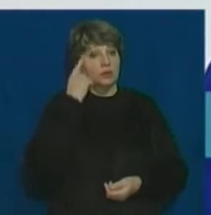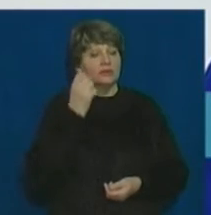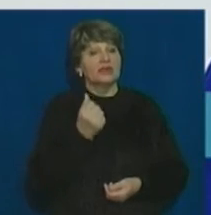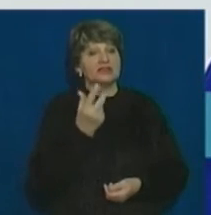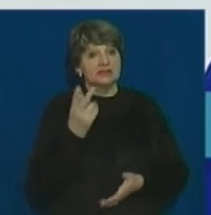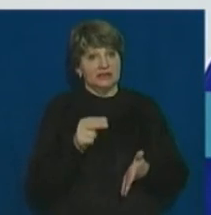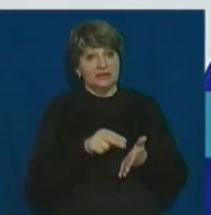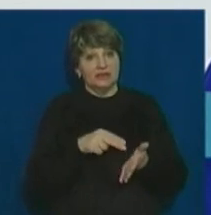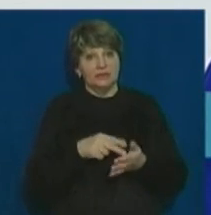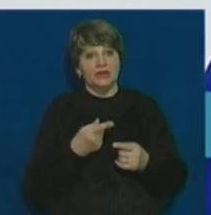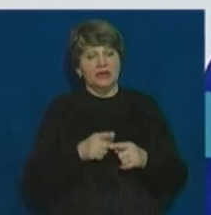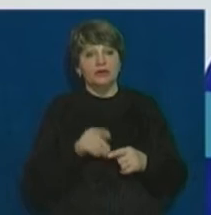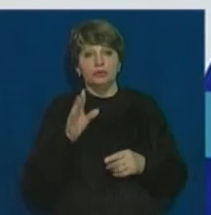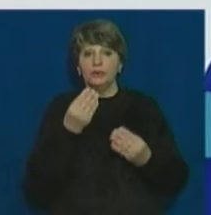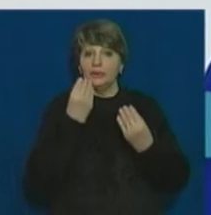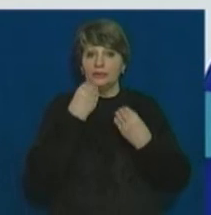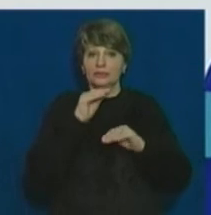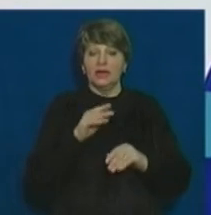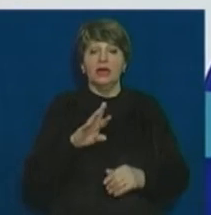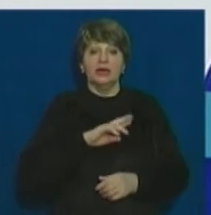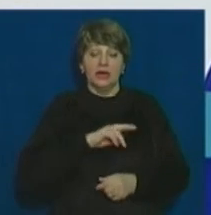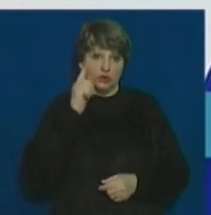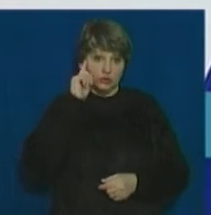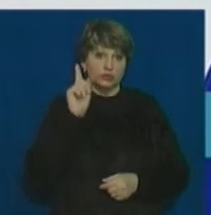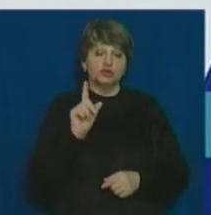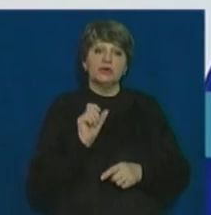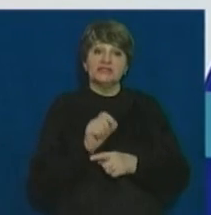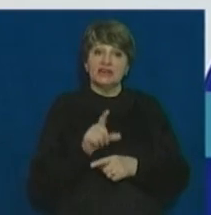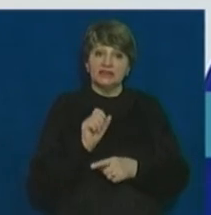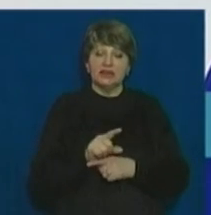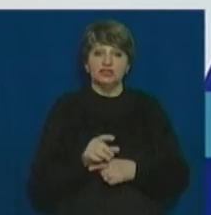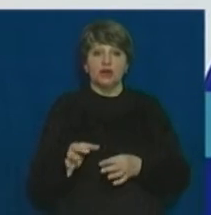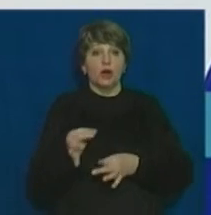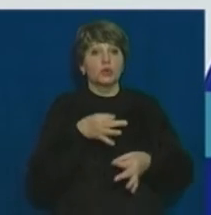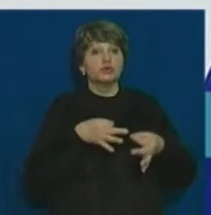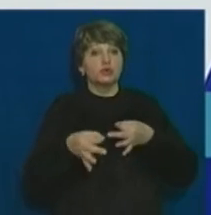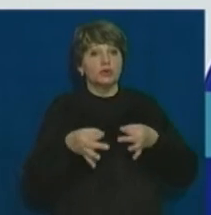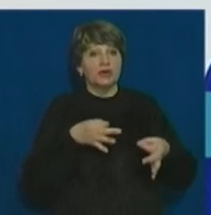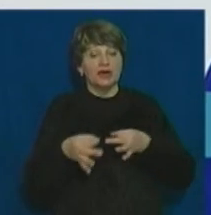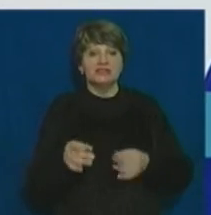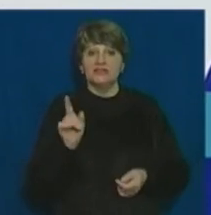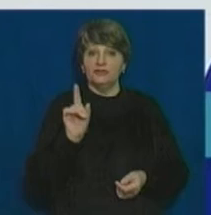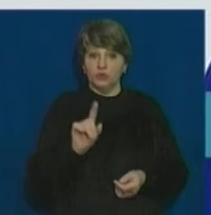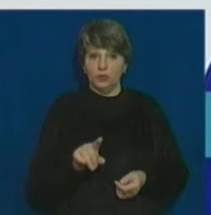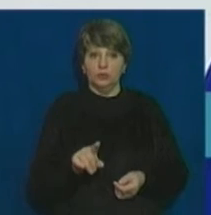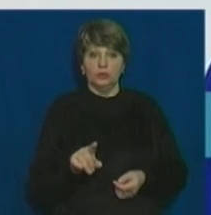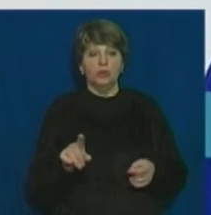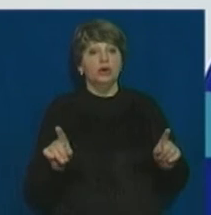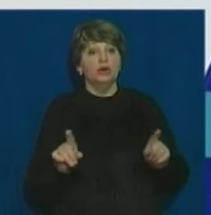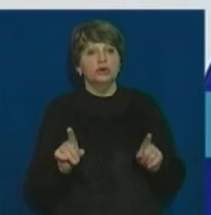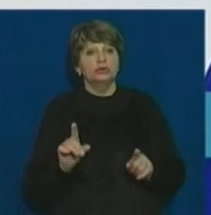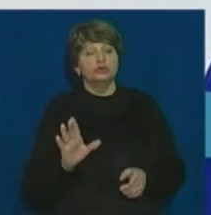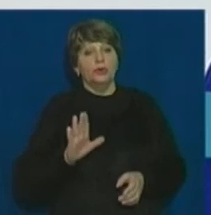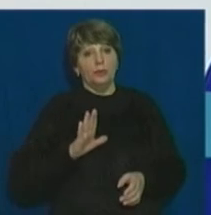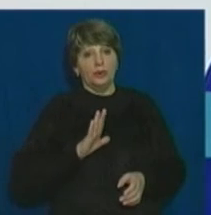буде ефективним методом? Я думаю, що задача якраз першої консультації в тому, щоб це було